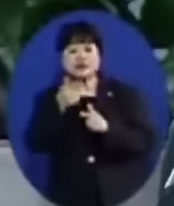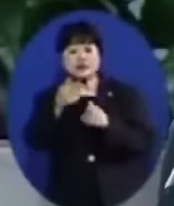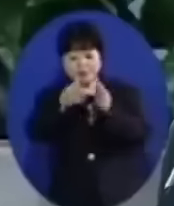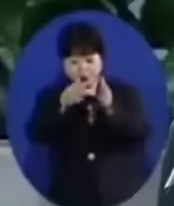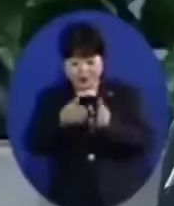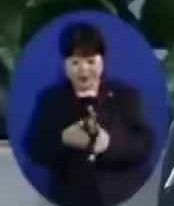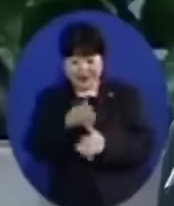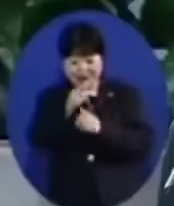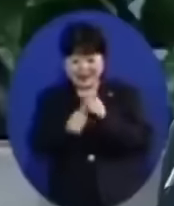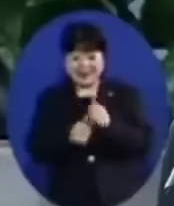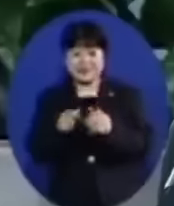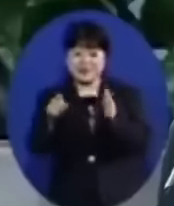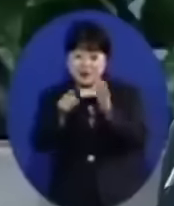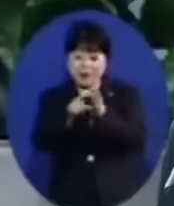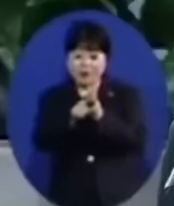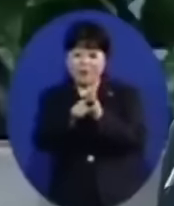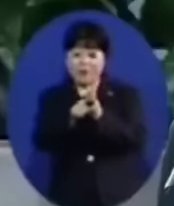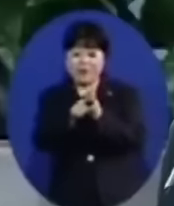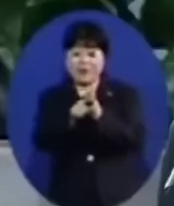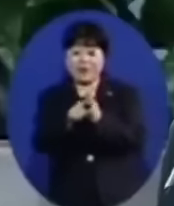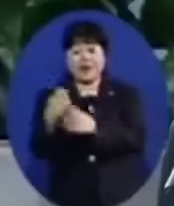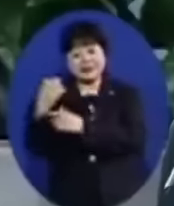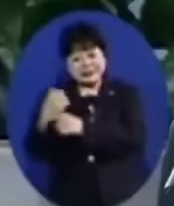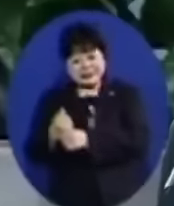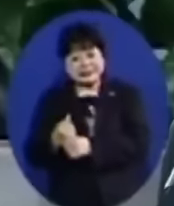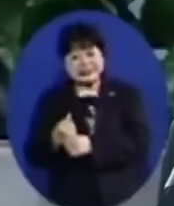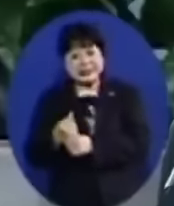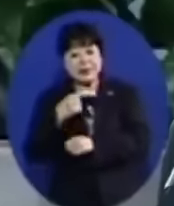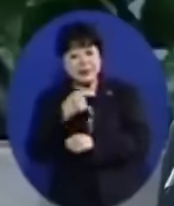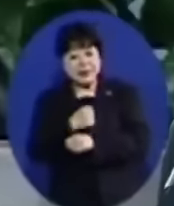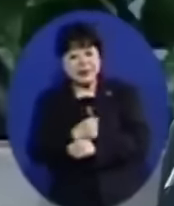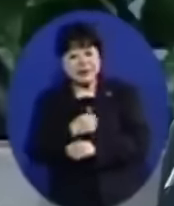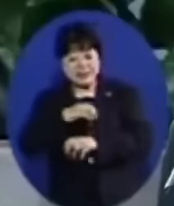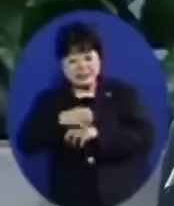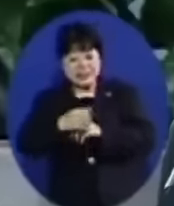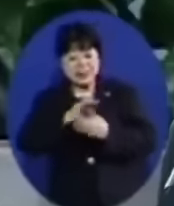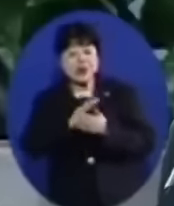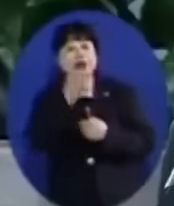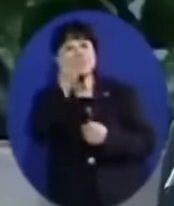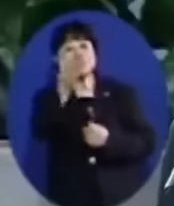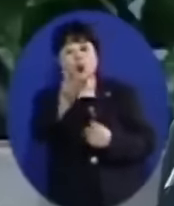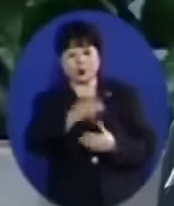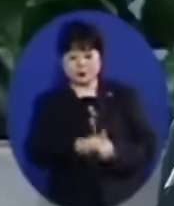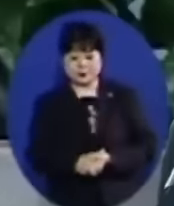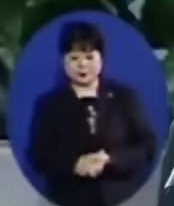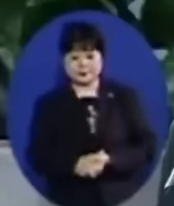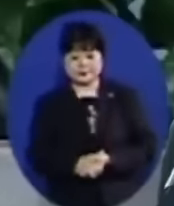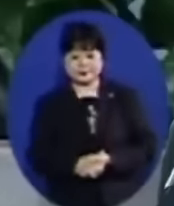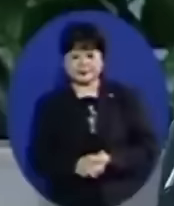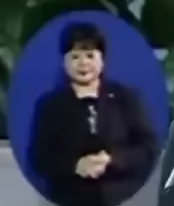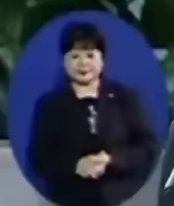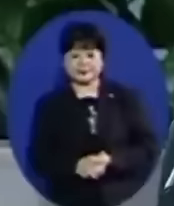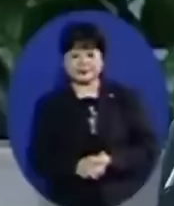통해서 하나님을 믿고 의지한 사람들이 세계를 변화시켰습니다.